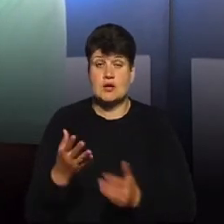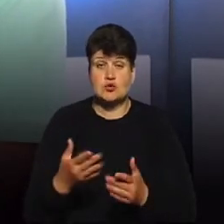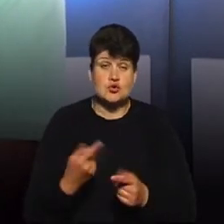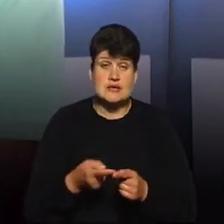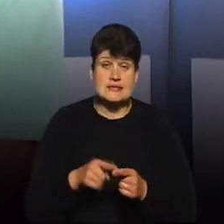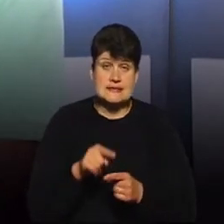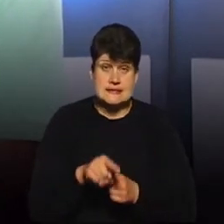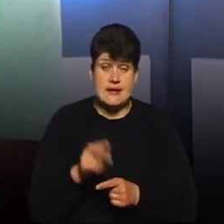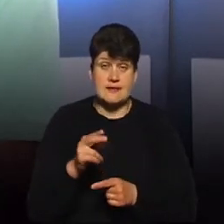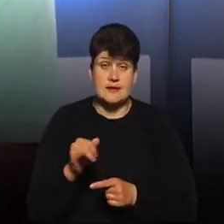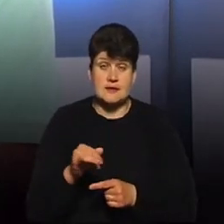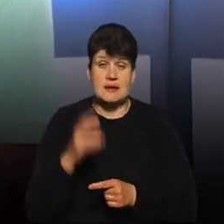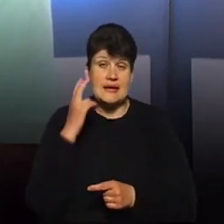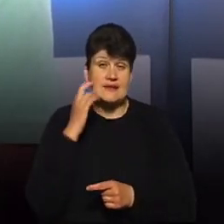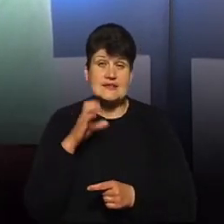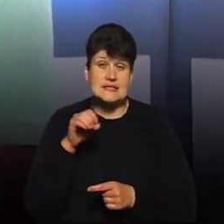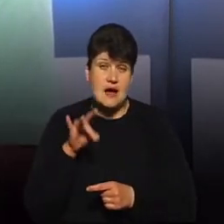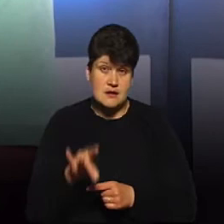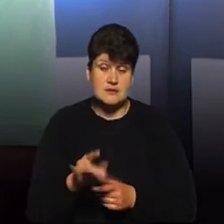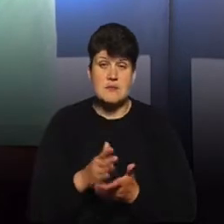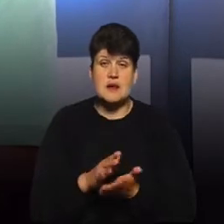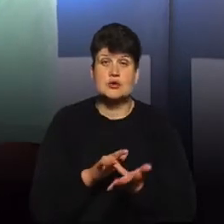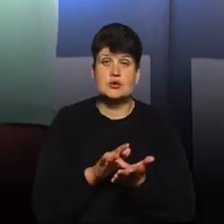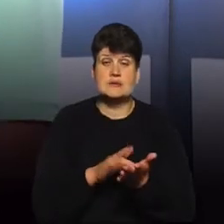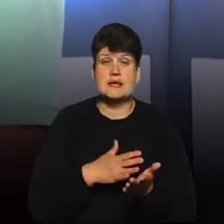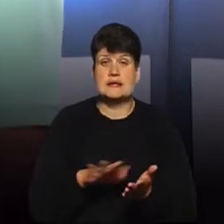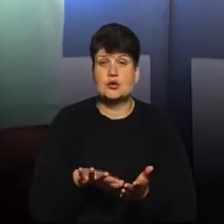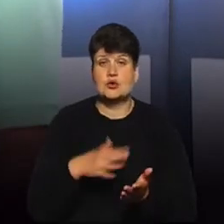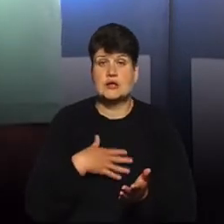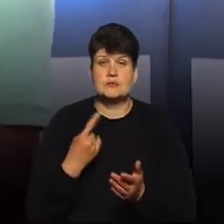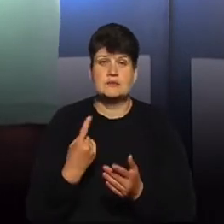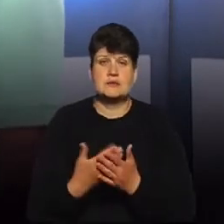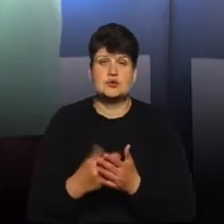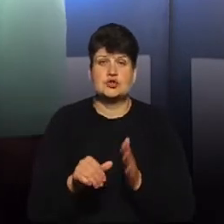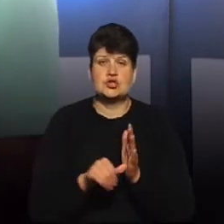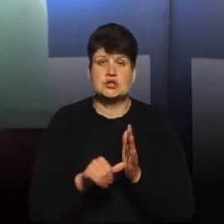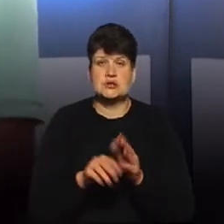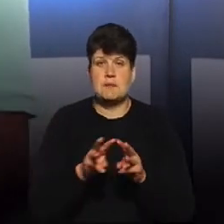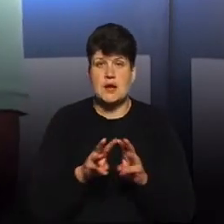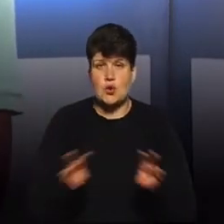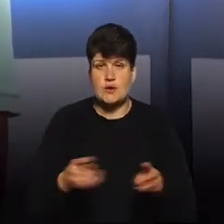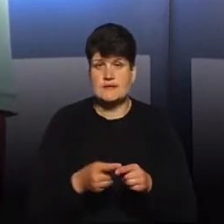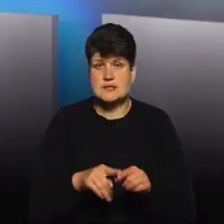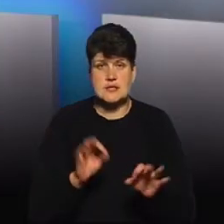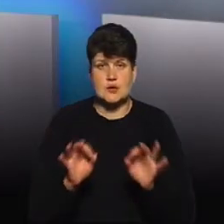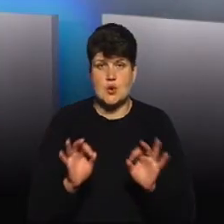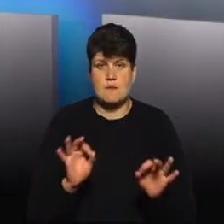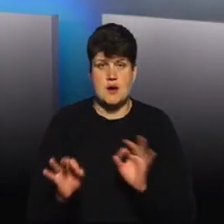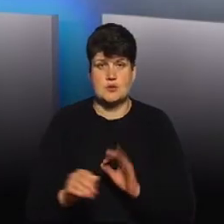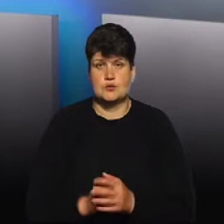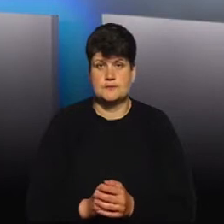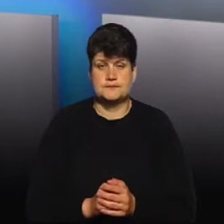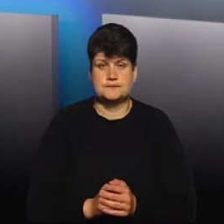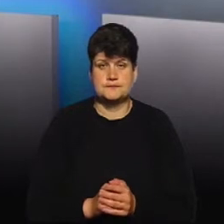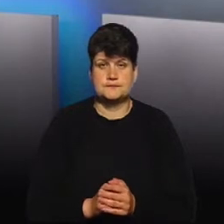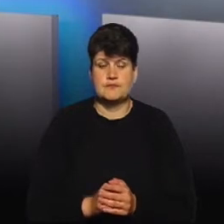«Київстар», мали туристів на території нашої області близько 6 мільйонів, ну це цілком нормально, це цілком логічно. Хоча я вже неодноразово